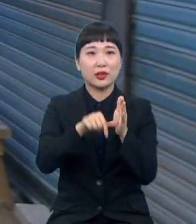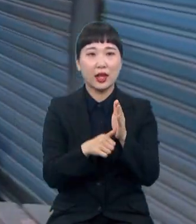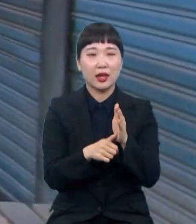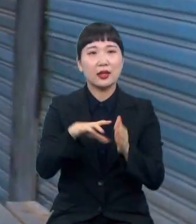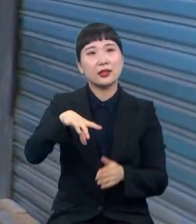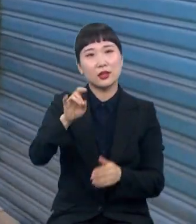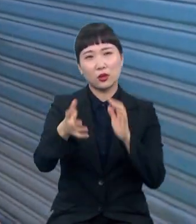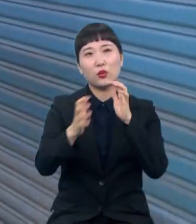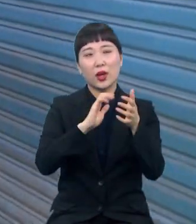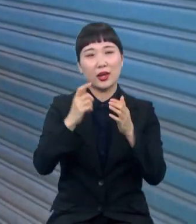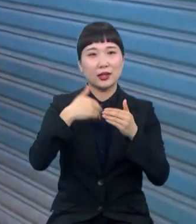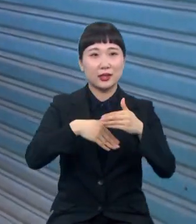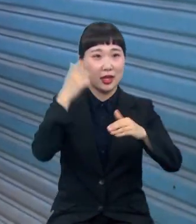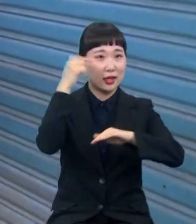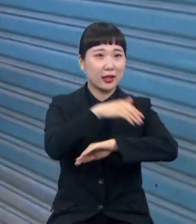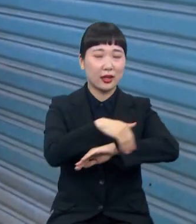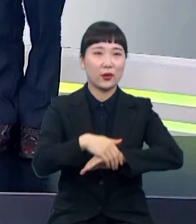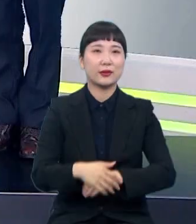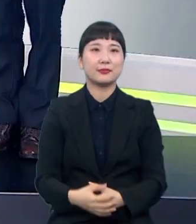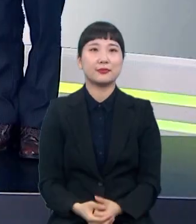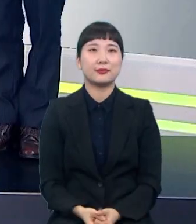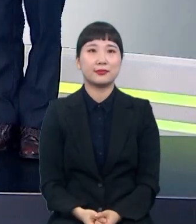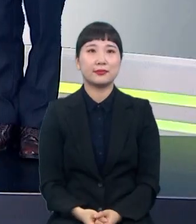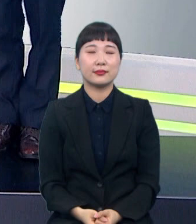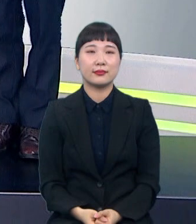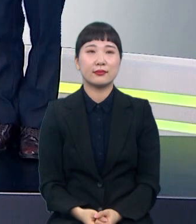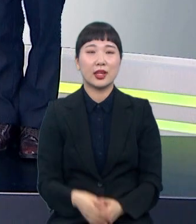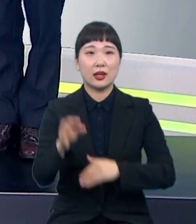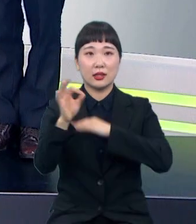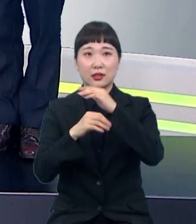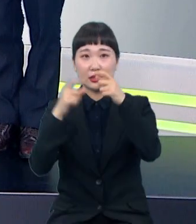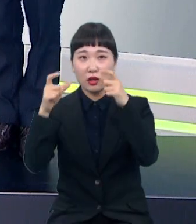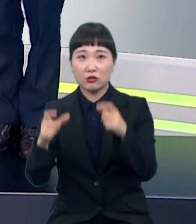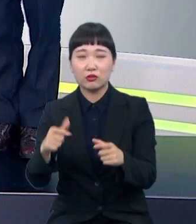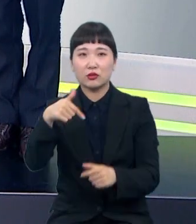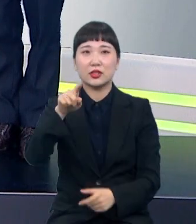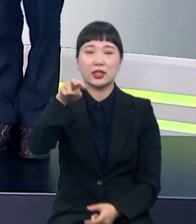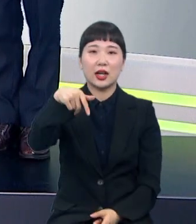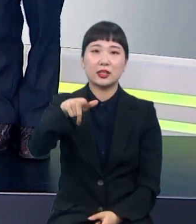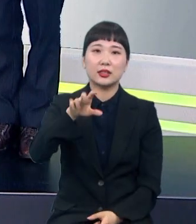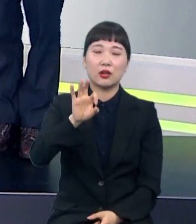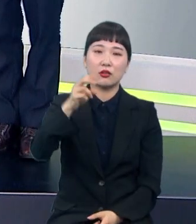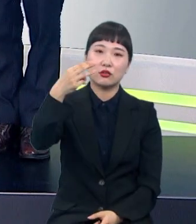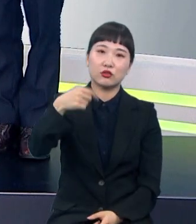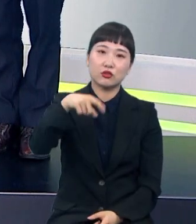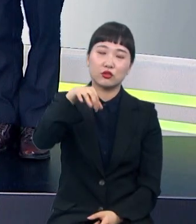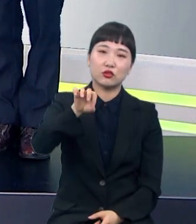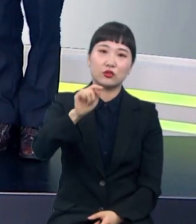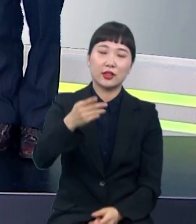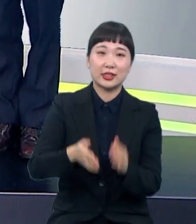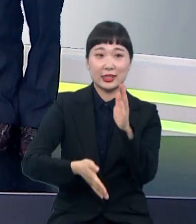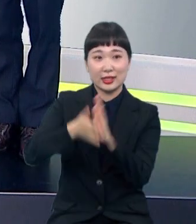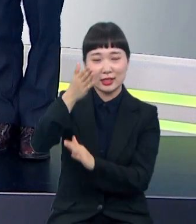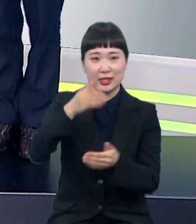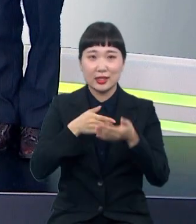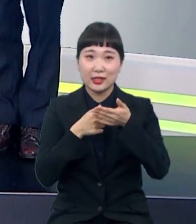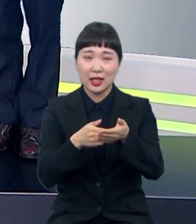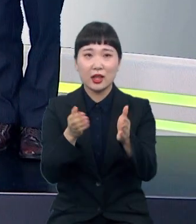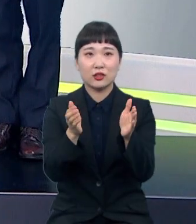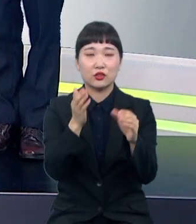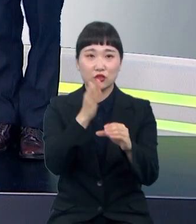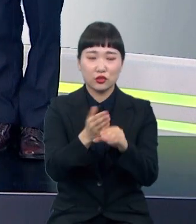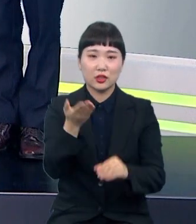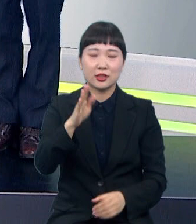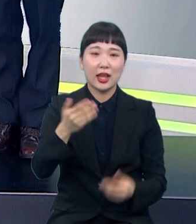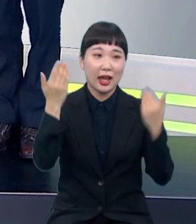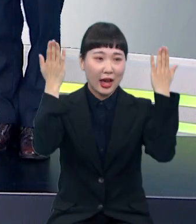해명했습니다. BTV 뉴스 이영구입니다. 서구 가정동 일대 루원시티 개발 사업이 추진 중이지만 학교 용지 문제로